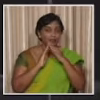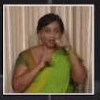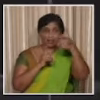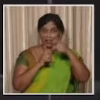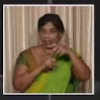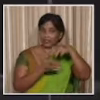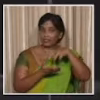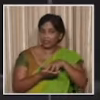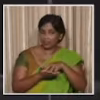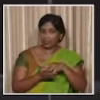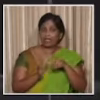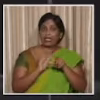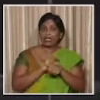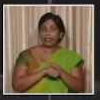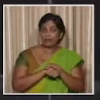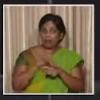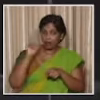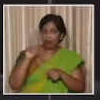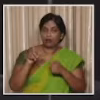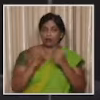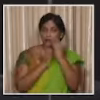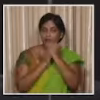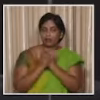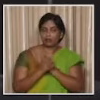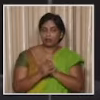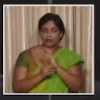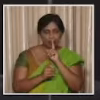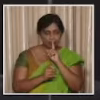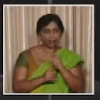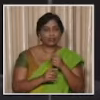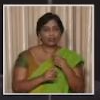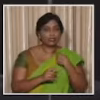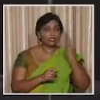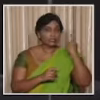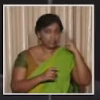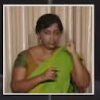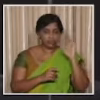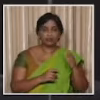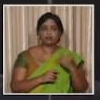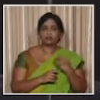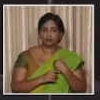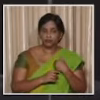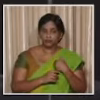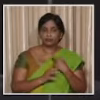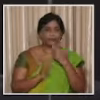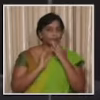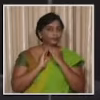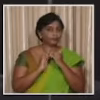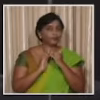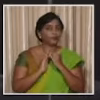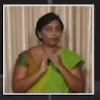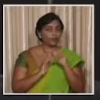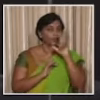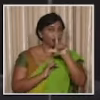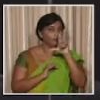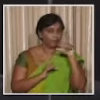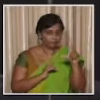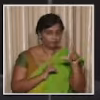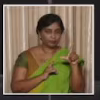දිස්ත්‍රික්කයේ, ඉබ්බාගමුව සෙන්ට්‍රල් එකම ඔක්කොම ලයිස්තු කිව්වා. මං ඊයේ වෙනකොට පාසල් ගොඩනැගිලි